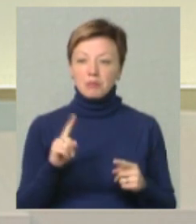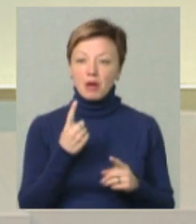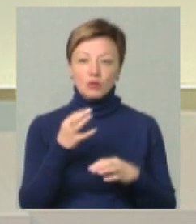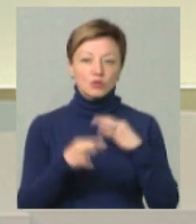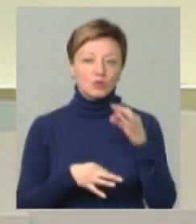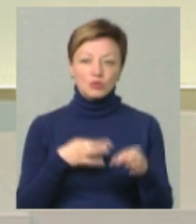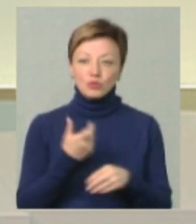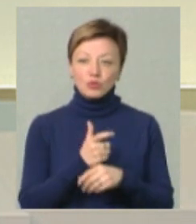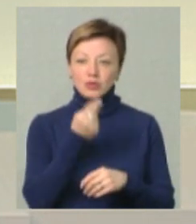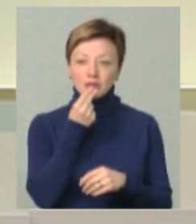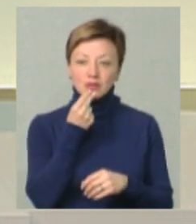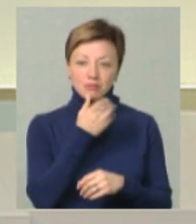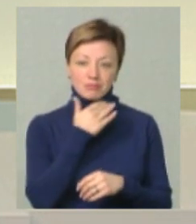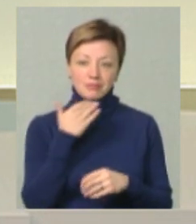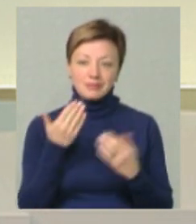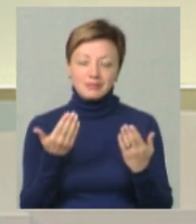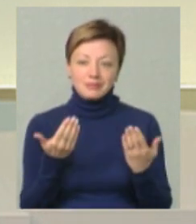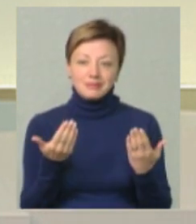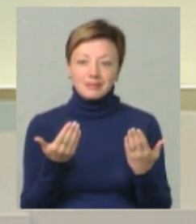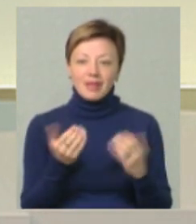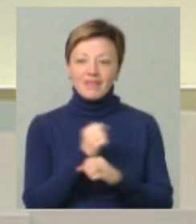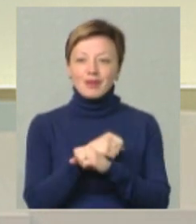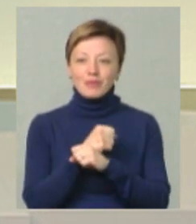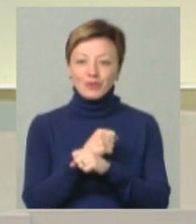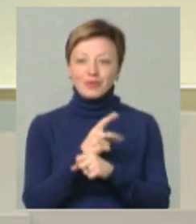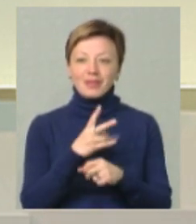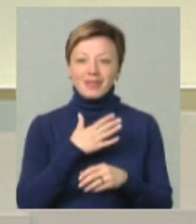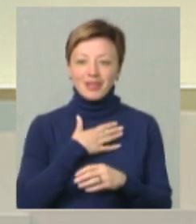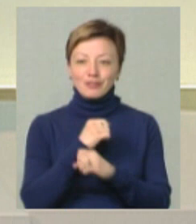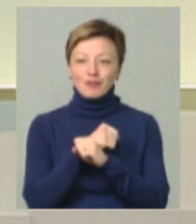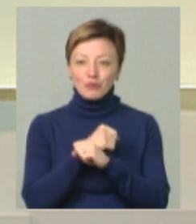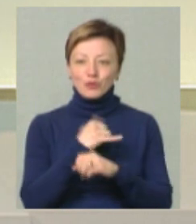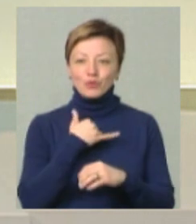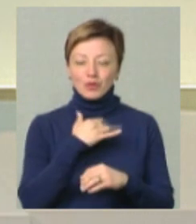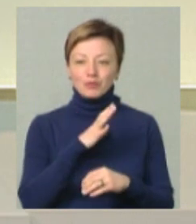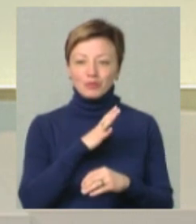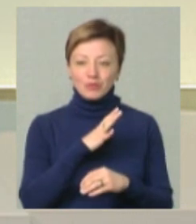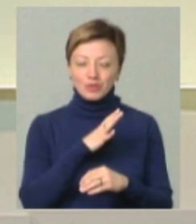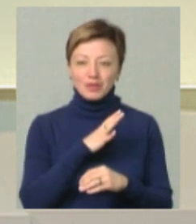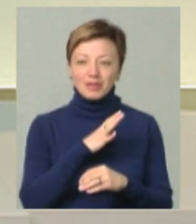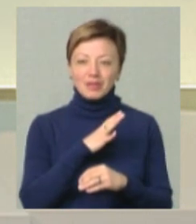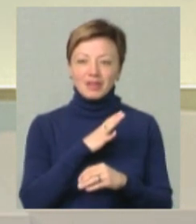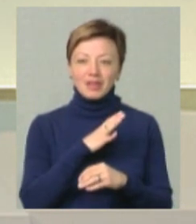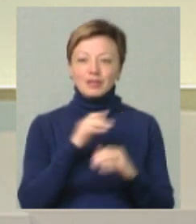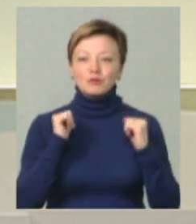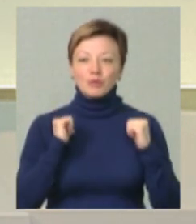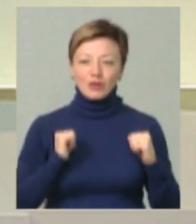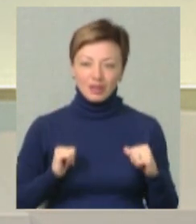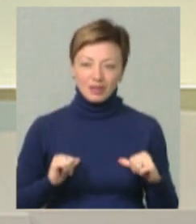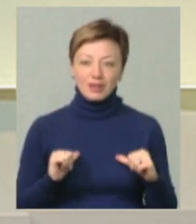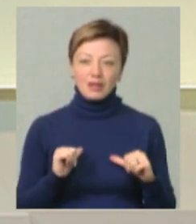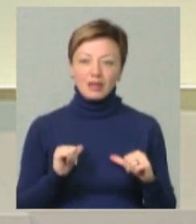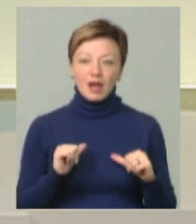вони дуже-дуже їли. Тобто, оце, як кажуть верблюди, наші верблюди, ті, що в нас були, вони були спокійні і так